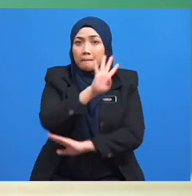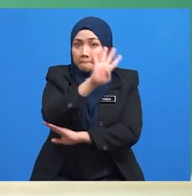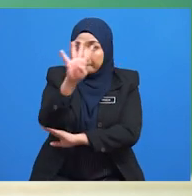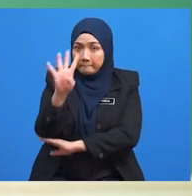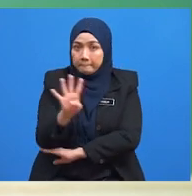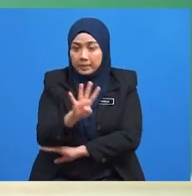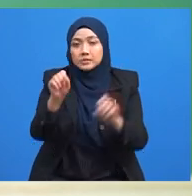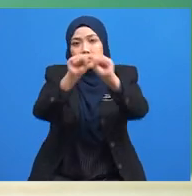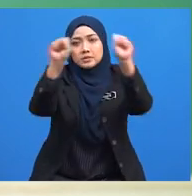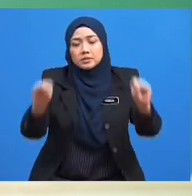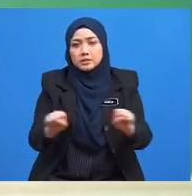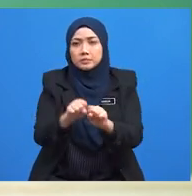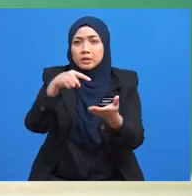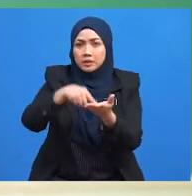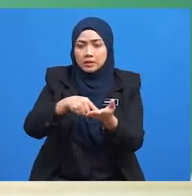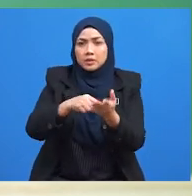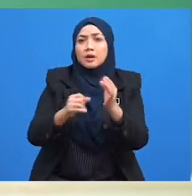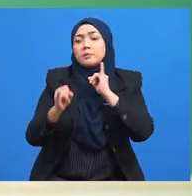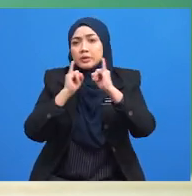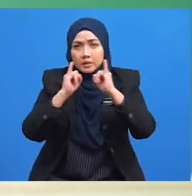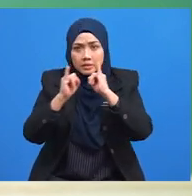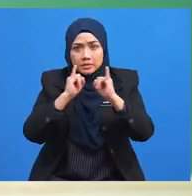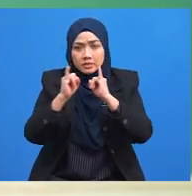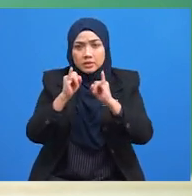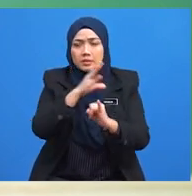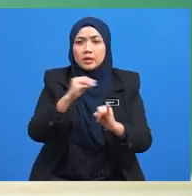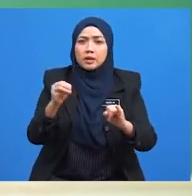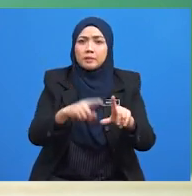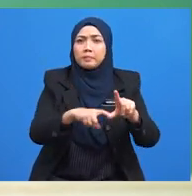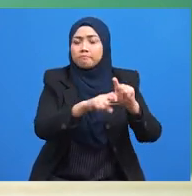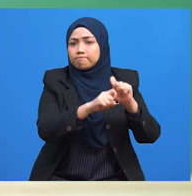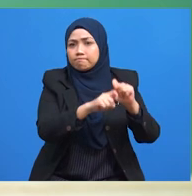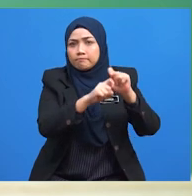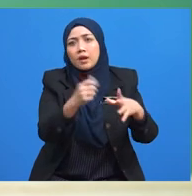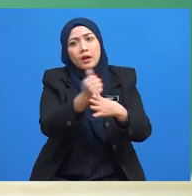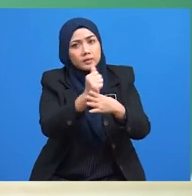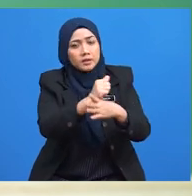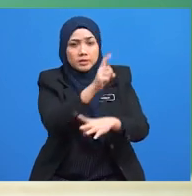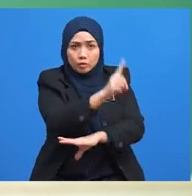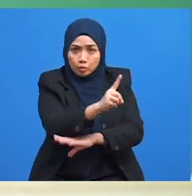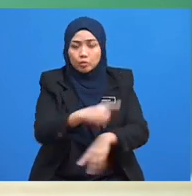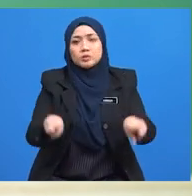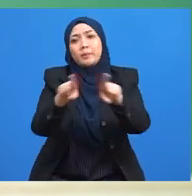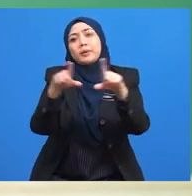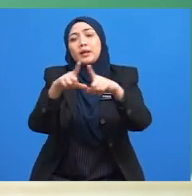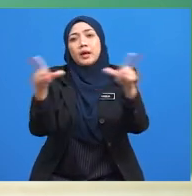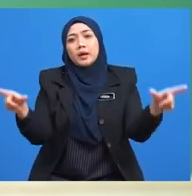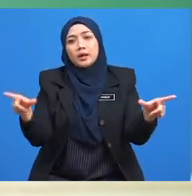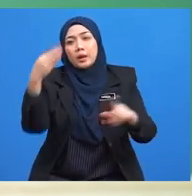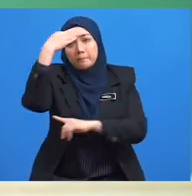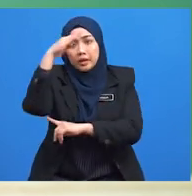Keempat-empat sistem ini saling berinteraksi dan bergantung antara satu sama lain bagi